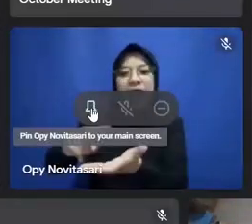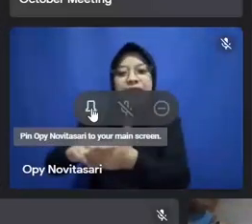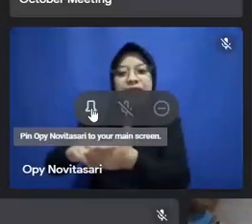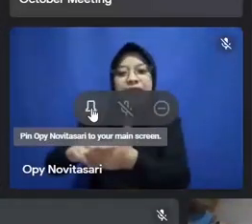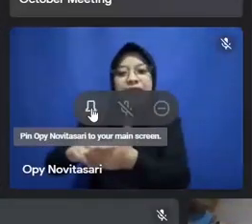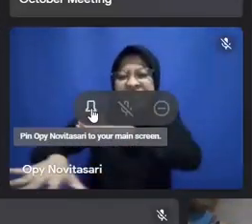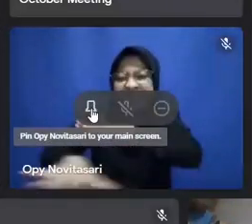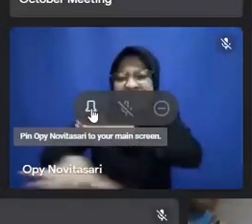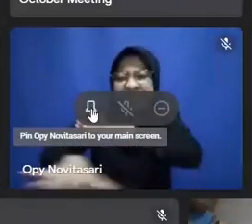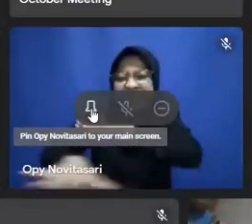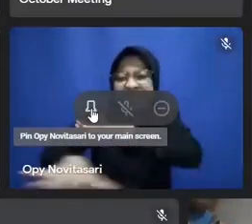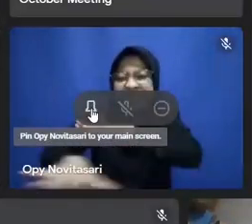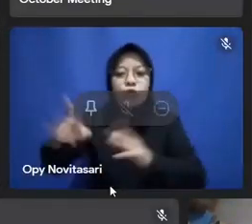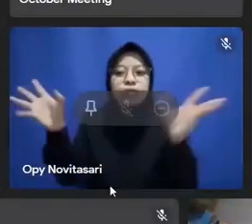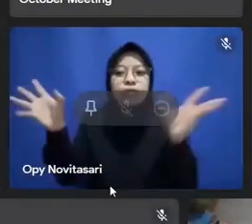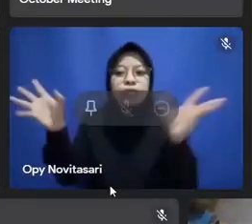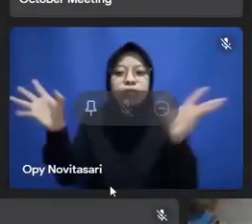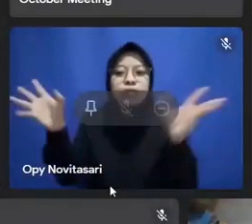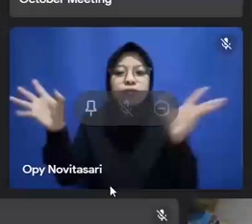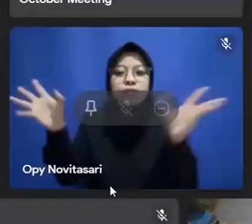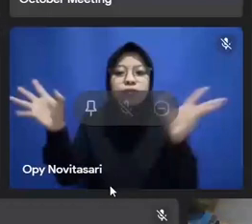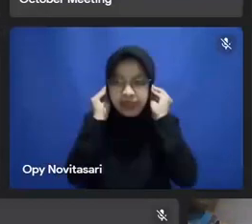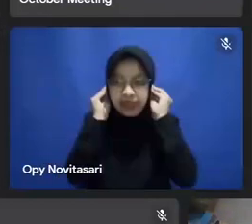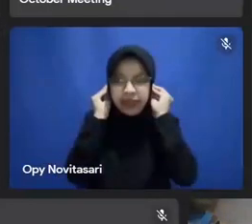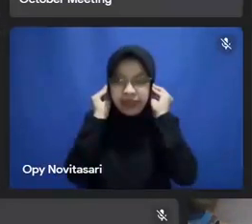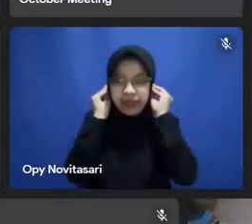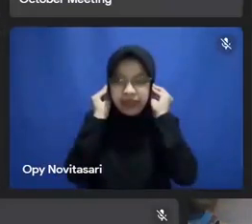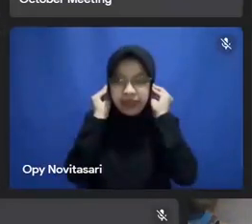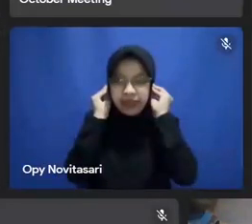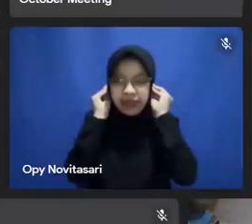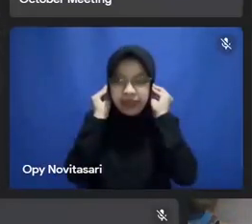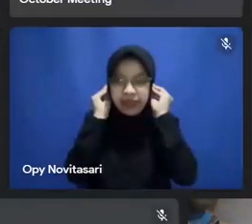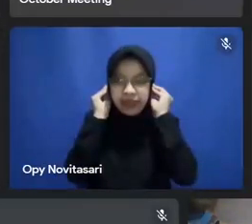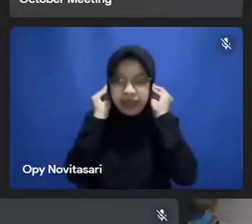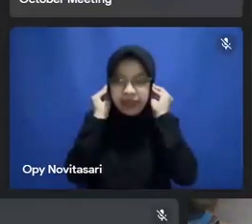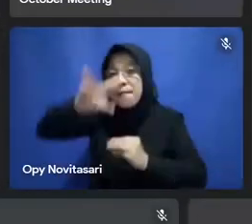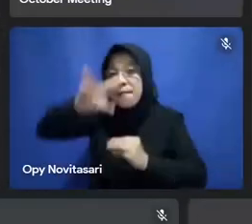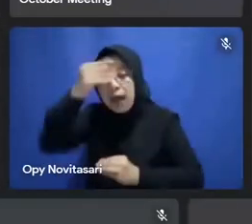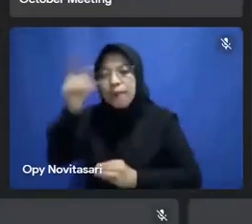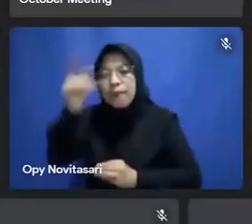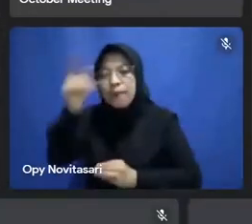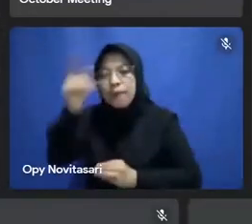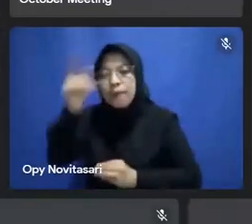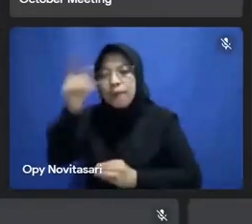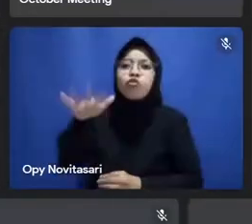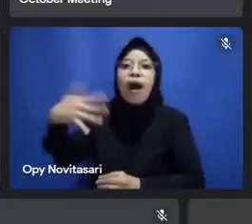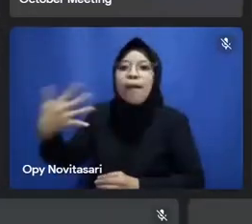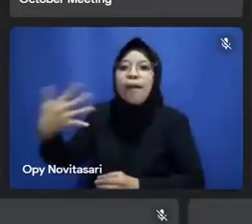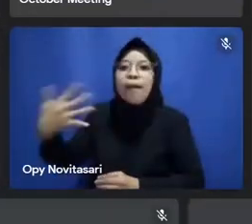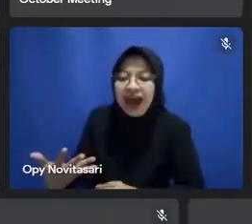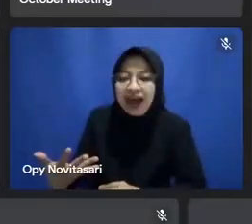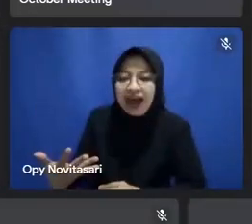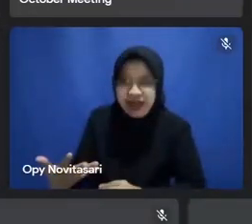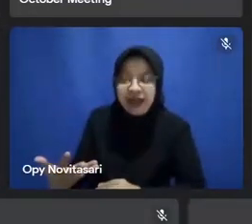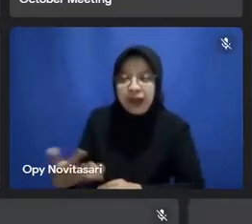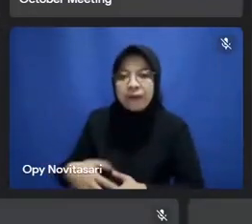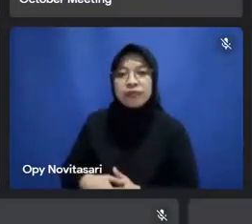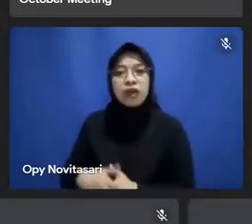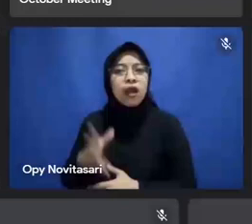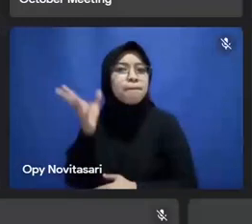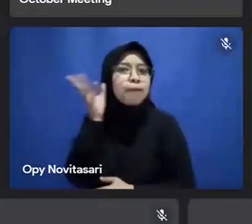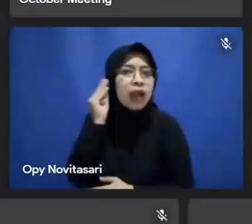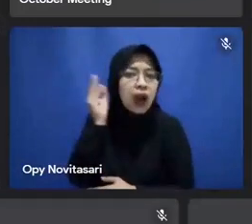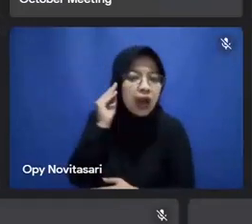pendengaran jadi kita memahami memahami pendengaran tersebut Bagaimana ee